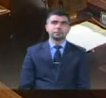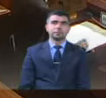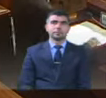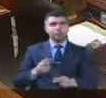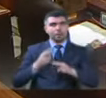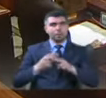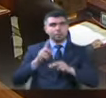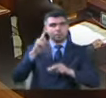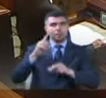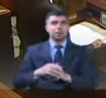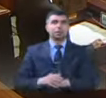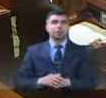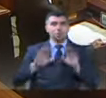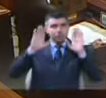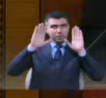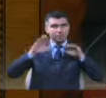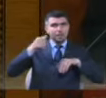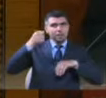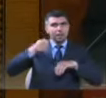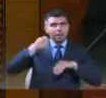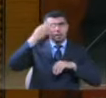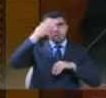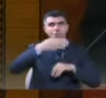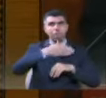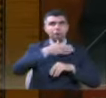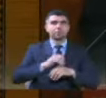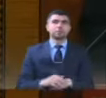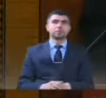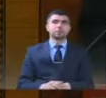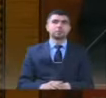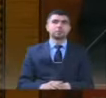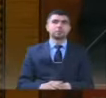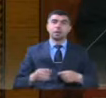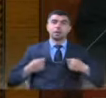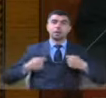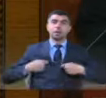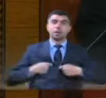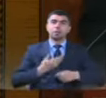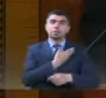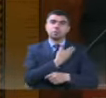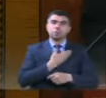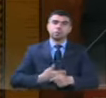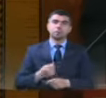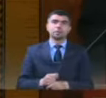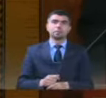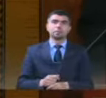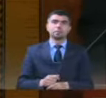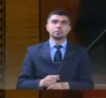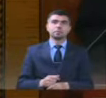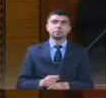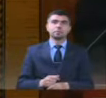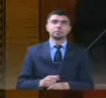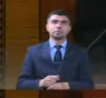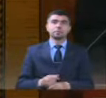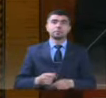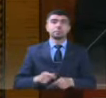بسم الله الرحمن الرحيم، والصلاة والسلام على أشرف المرسلين، السيد رئيس الحكومة المحترم، السيدتين